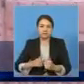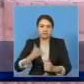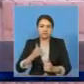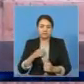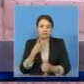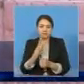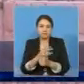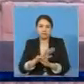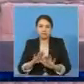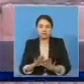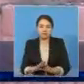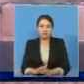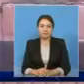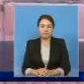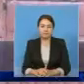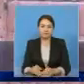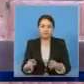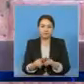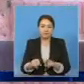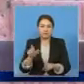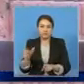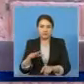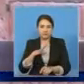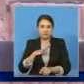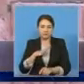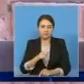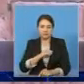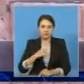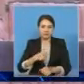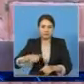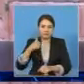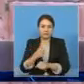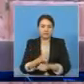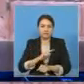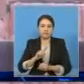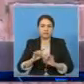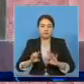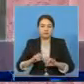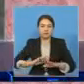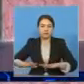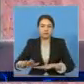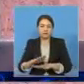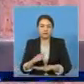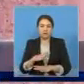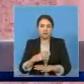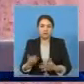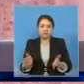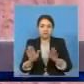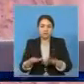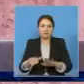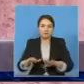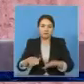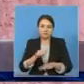не показывать. Вот он такой человек и был. А самое главное, что говорят в народе, что он оставил после